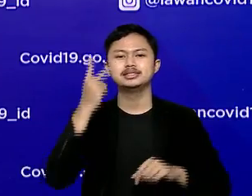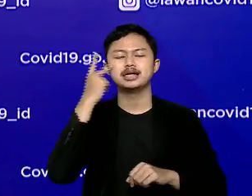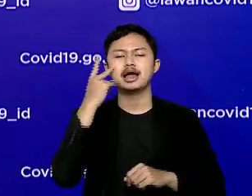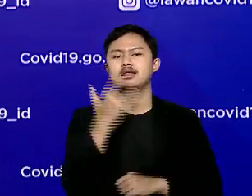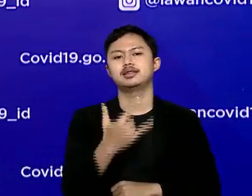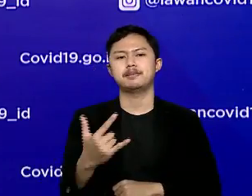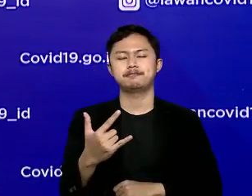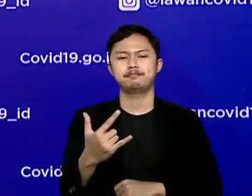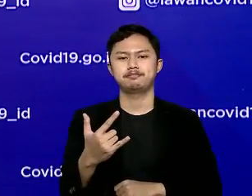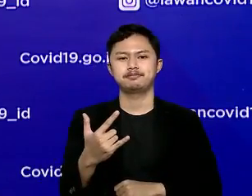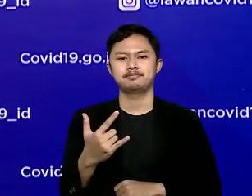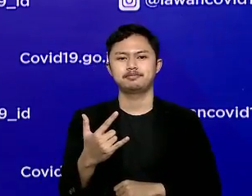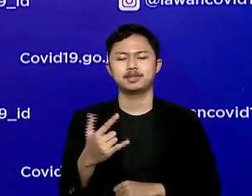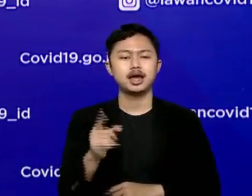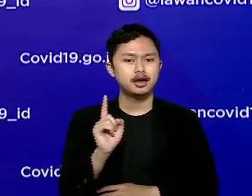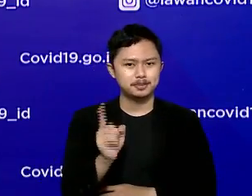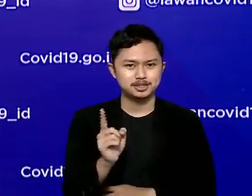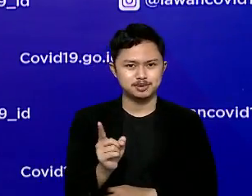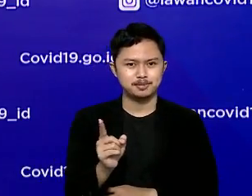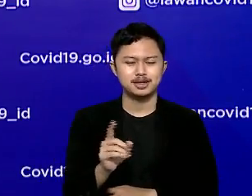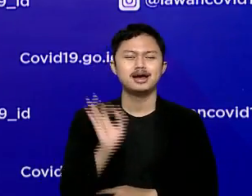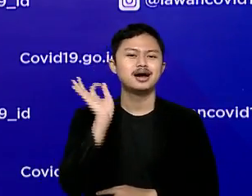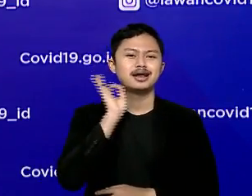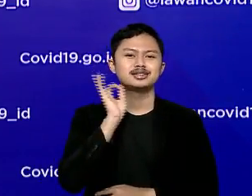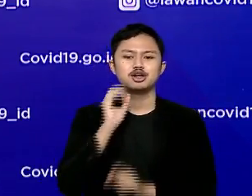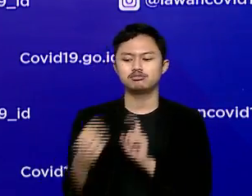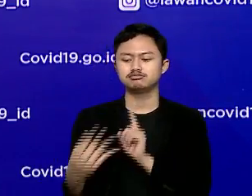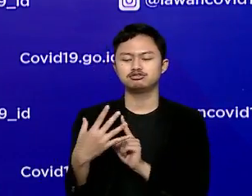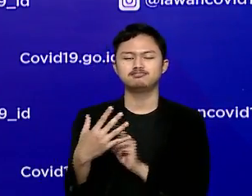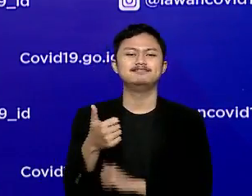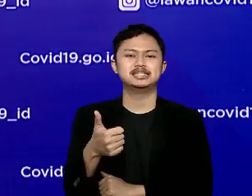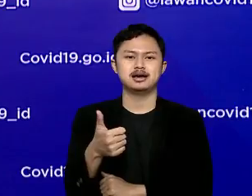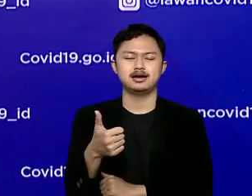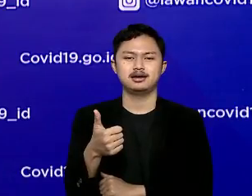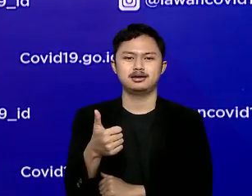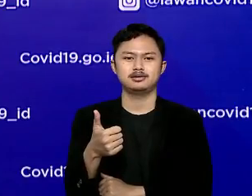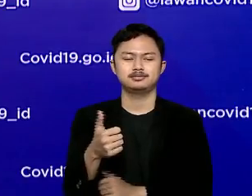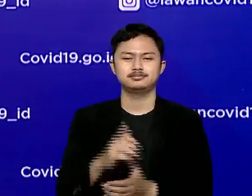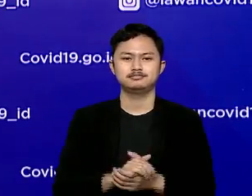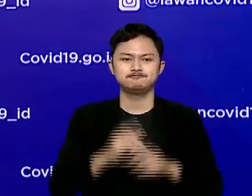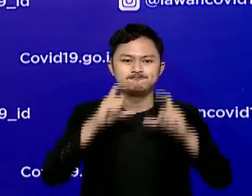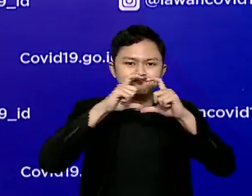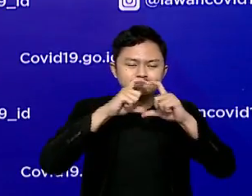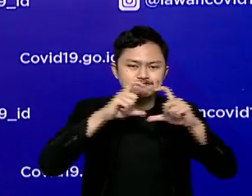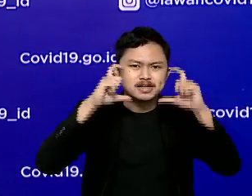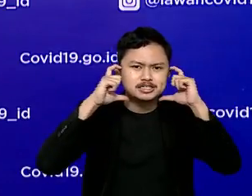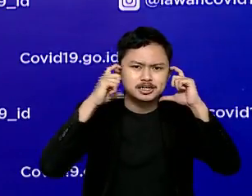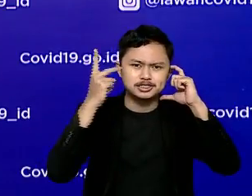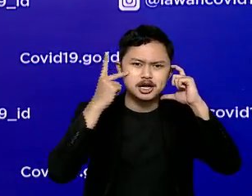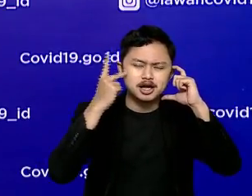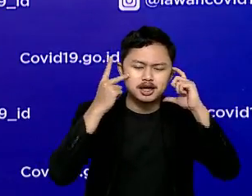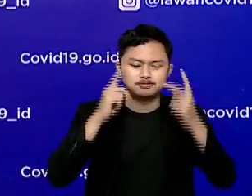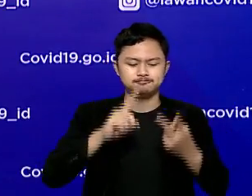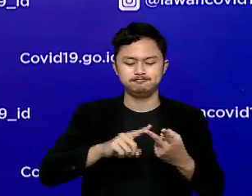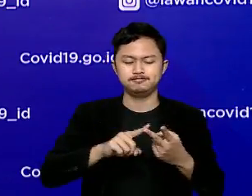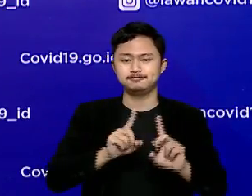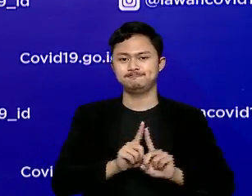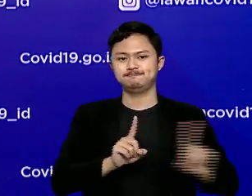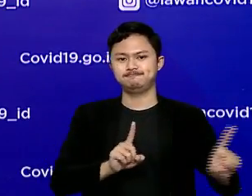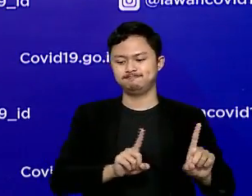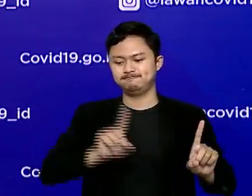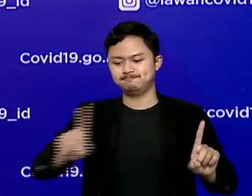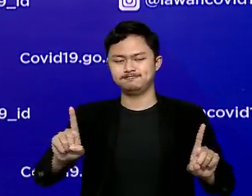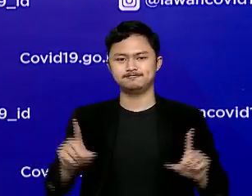karena potensi penularan masih ada. Memakai masker dan sebisa mungkin menjaga jarak dan